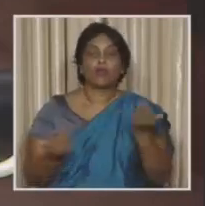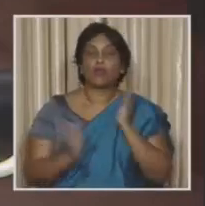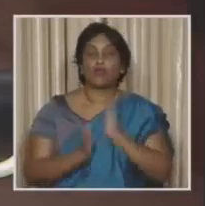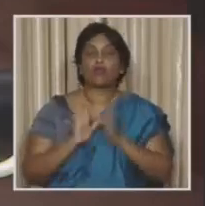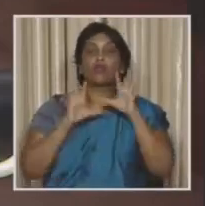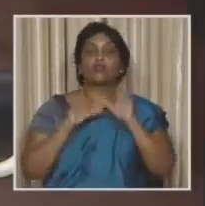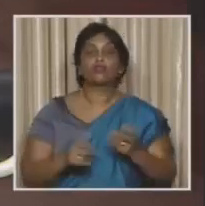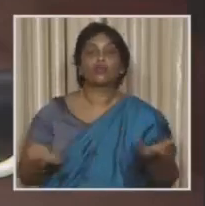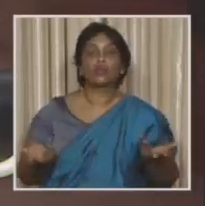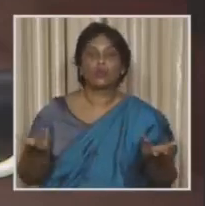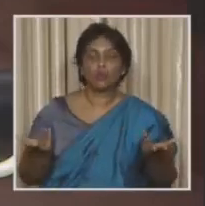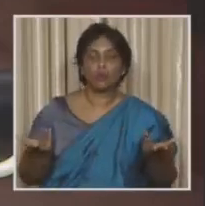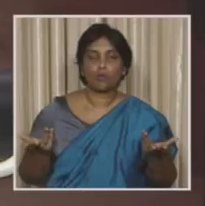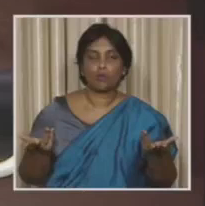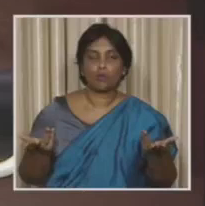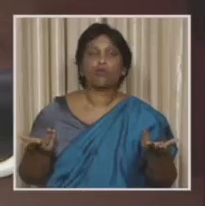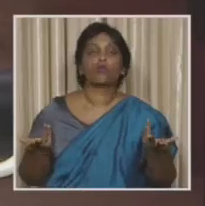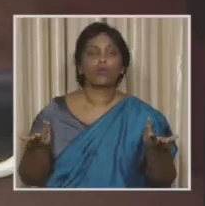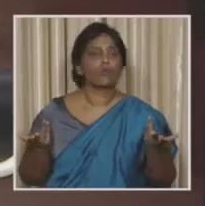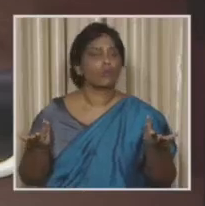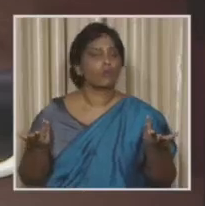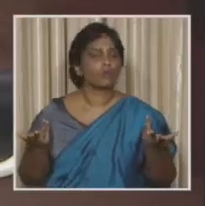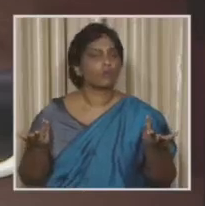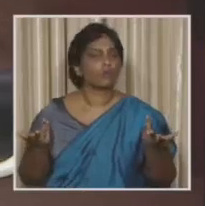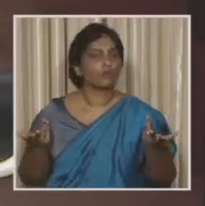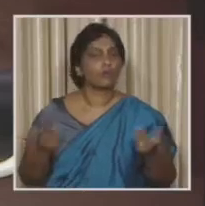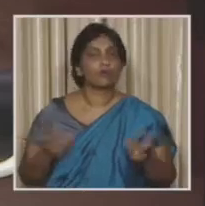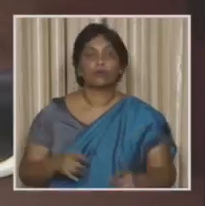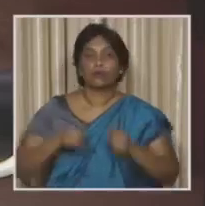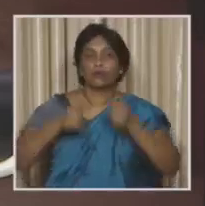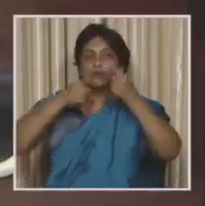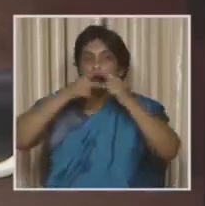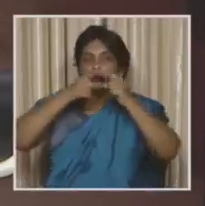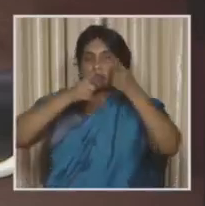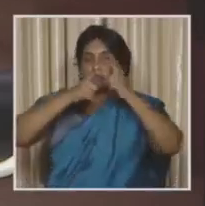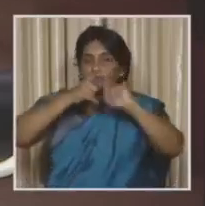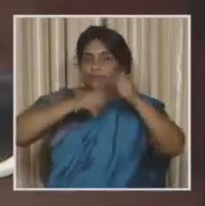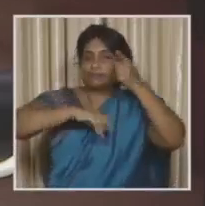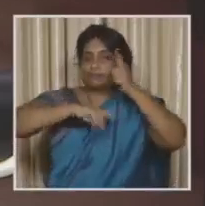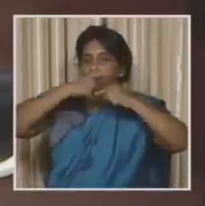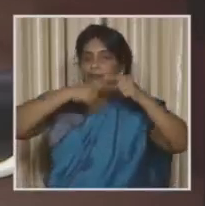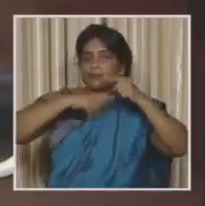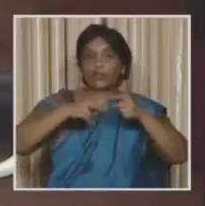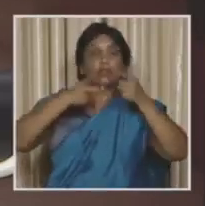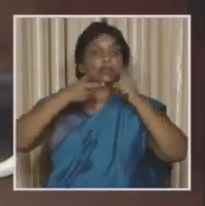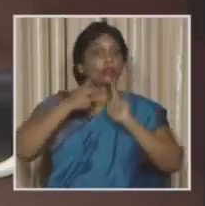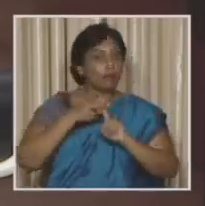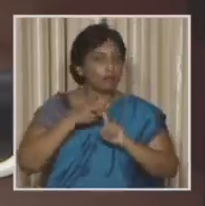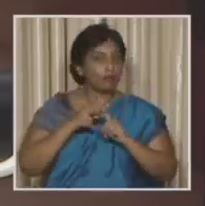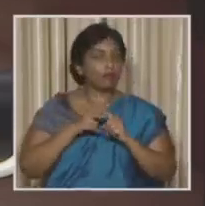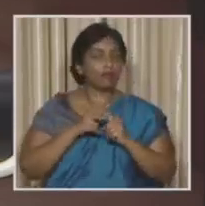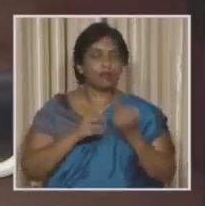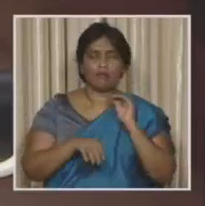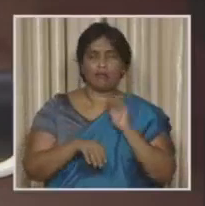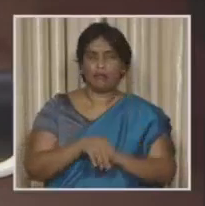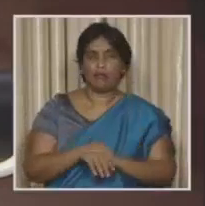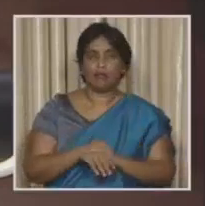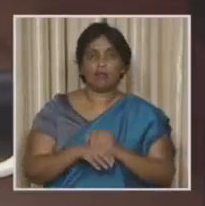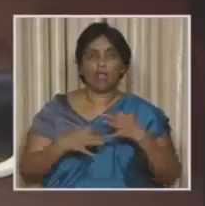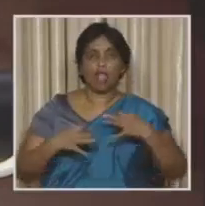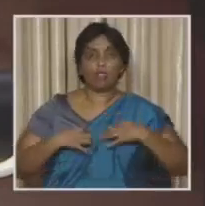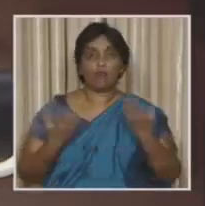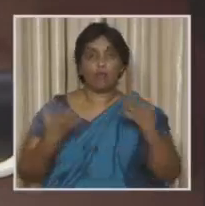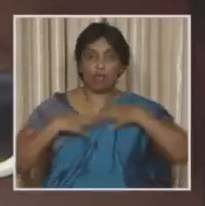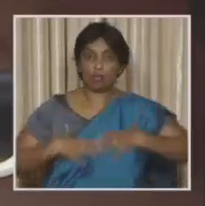අයිතිකාරයා? කෝ මේක එකින් එක ගොඩනගනවා. ඊළඟ ගරු මන්ත්‍රීතුමනි එළියට එනවා වඳ ඇඳුම්.